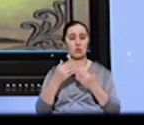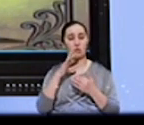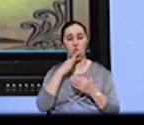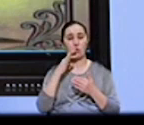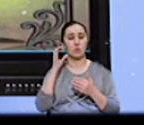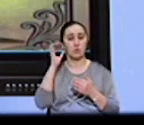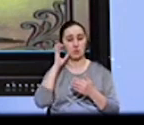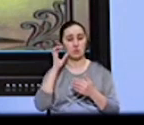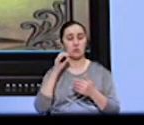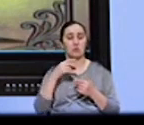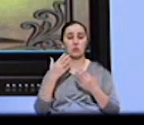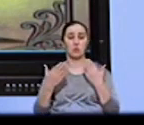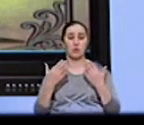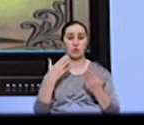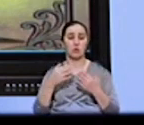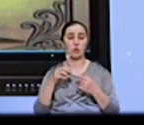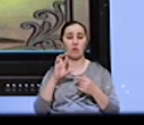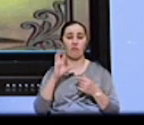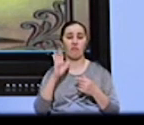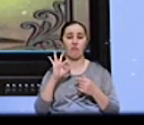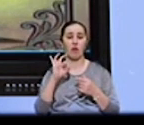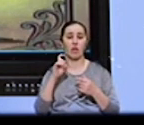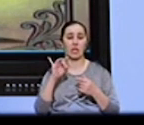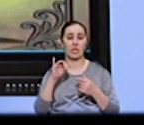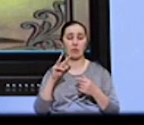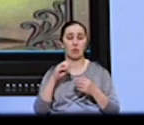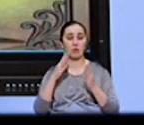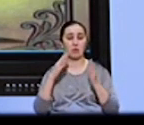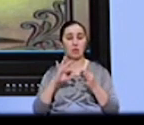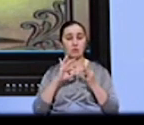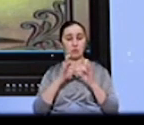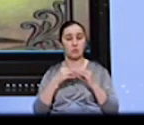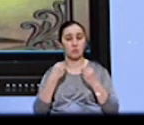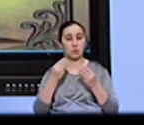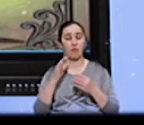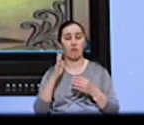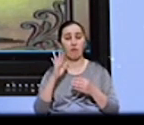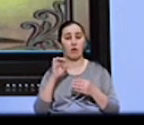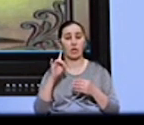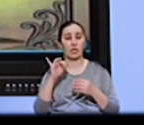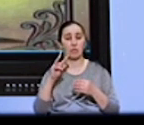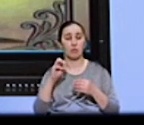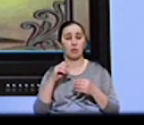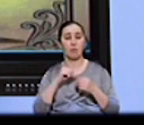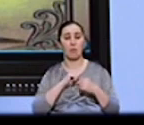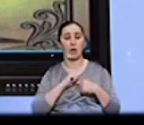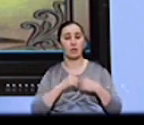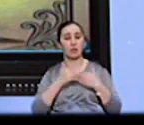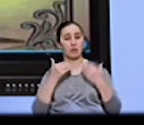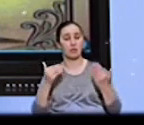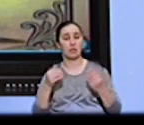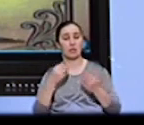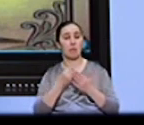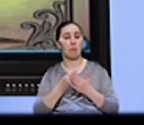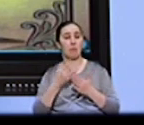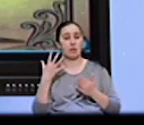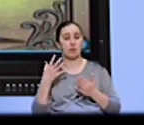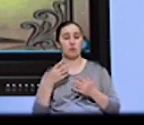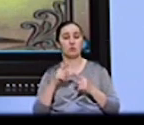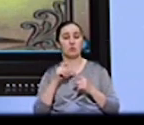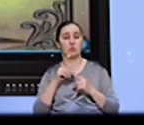ko'p eshitgan. Yoki bo'himmat so'ziga ta'rif beradigan bo'lsak, bo'himmat bag'ri keng,